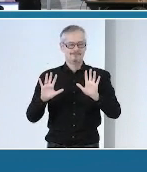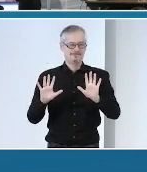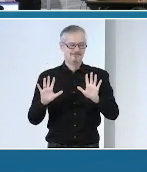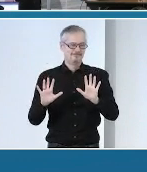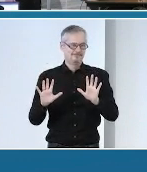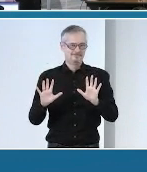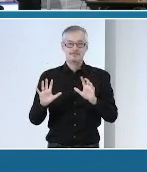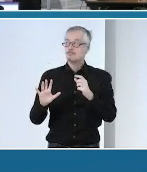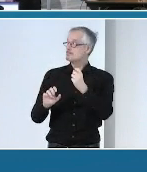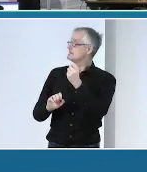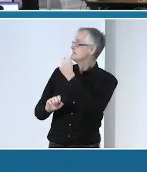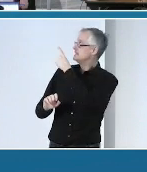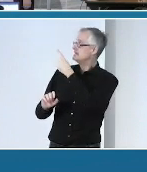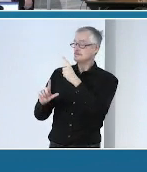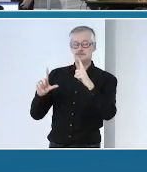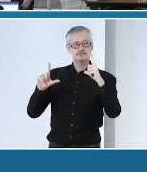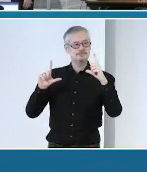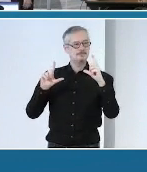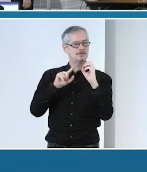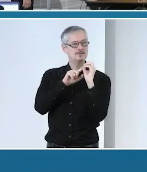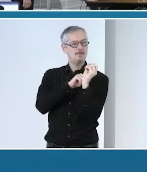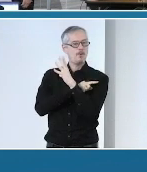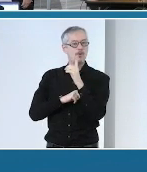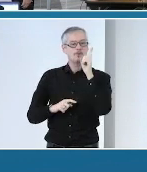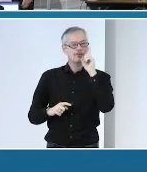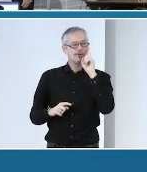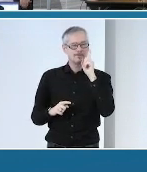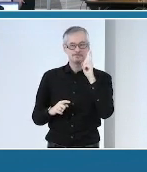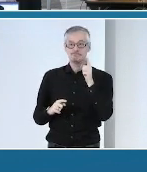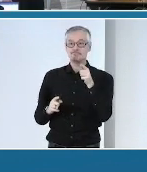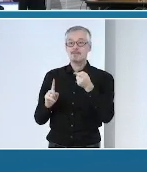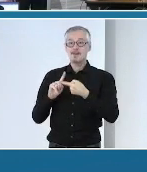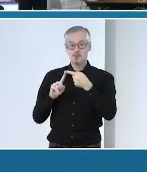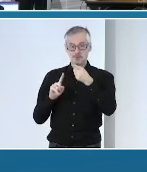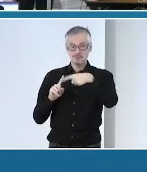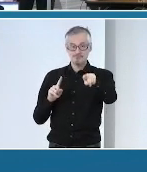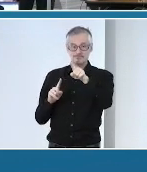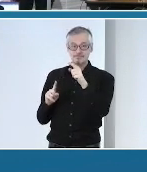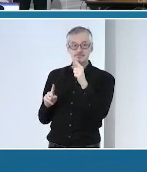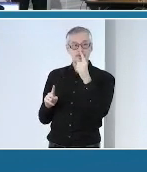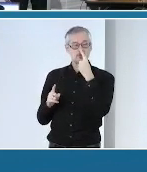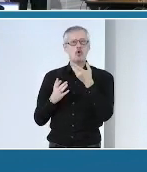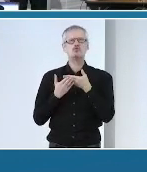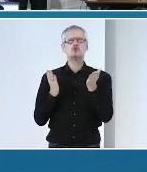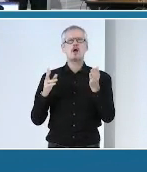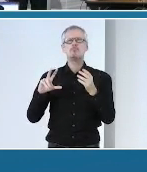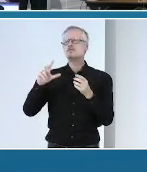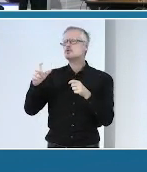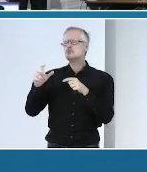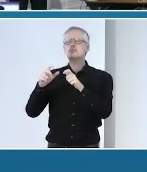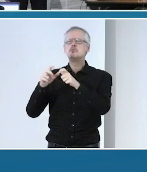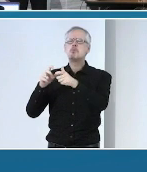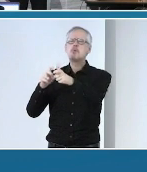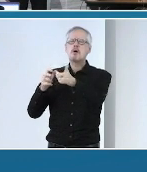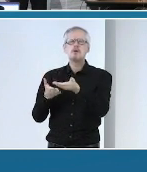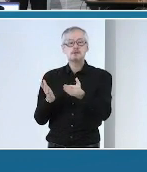cette diapositive uniquement pour que vous voyez la complexité des projections du